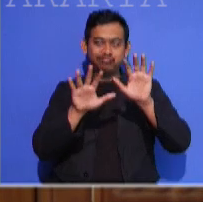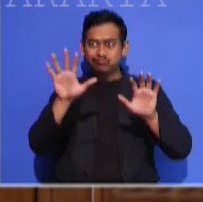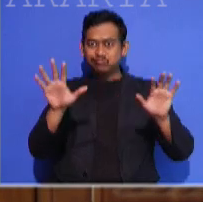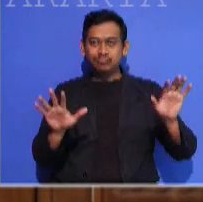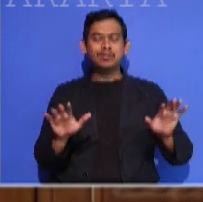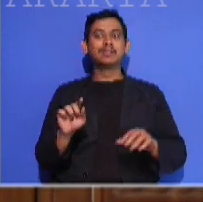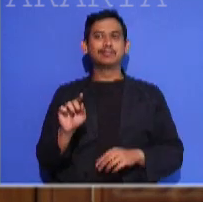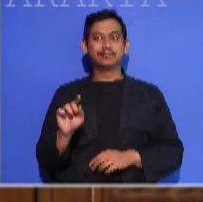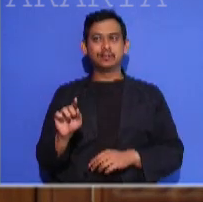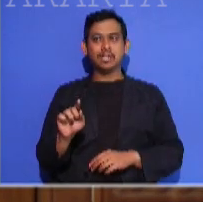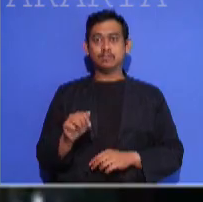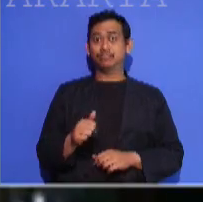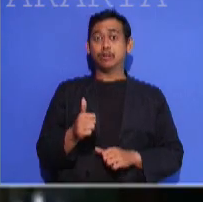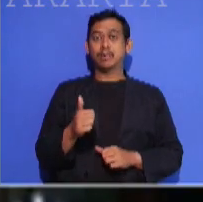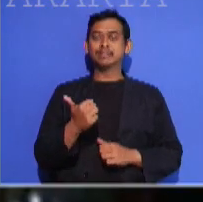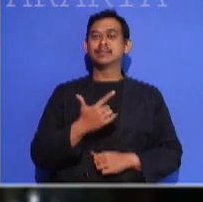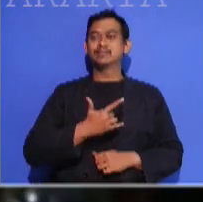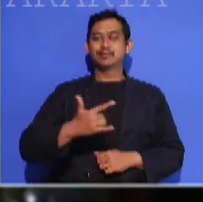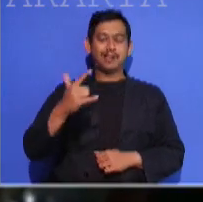habitat aslinipun.